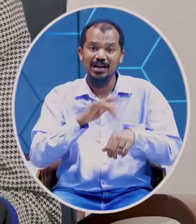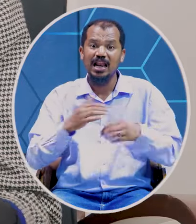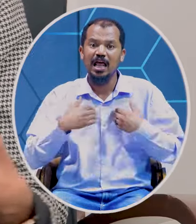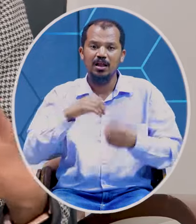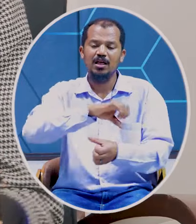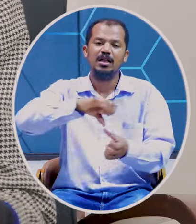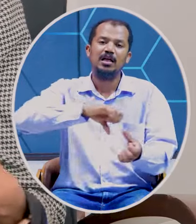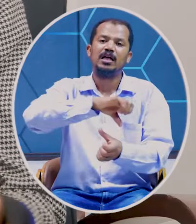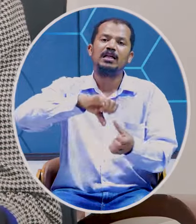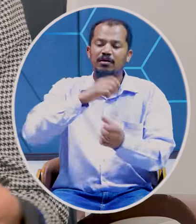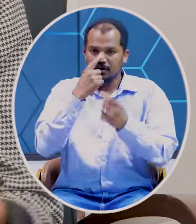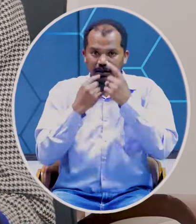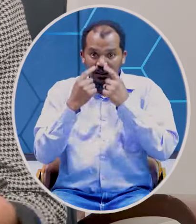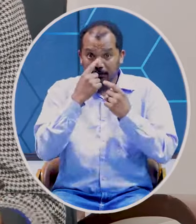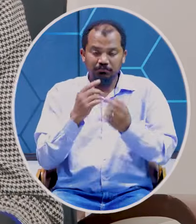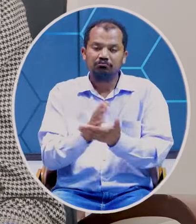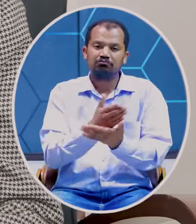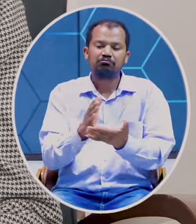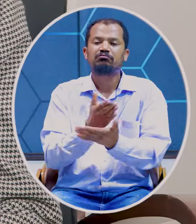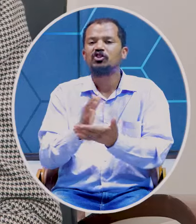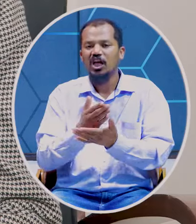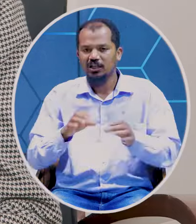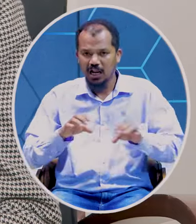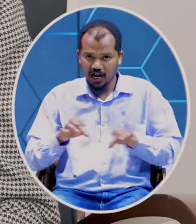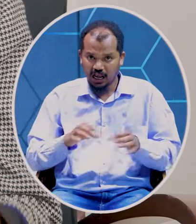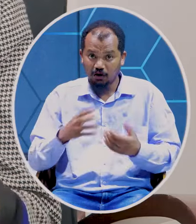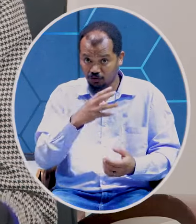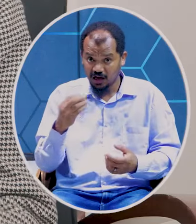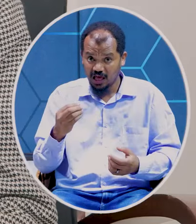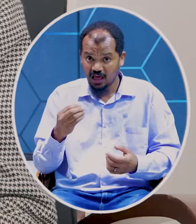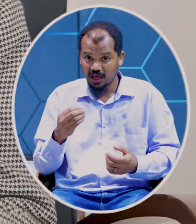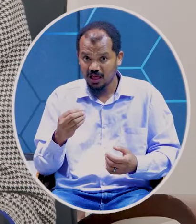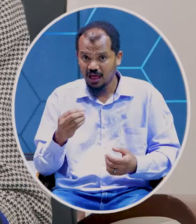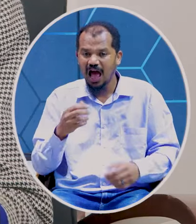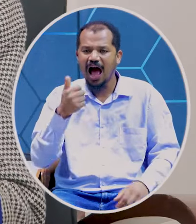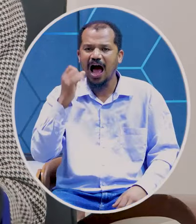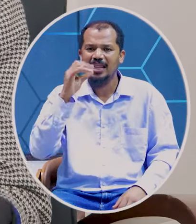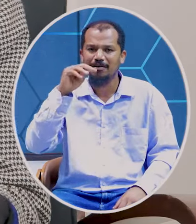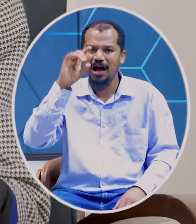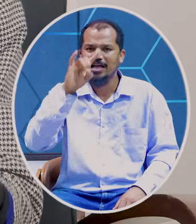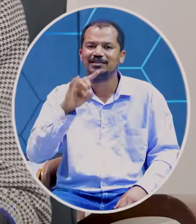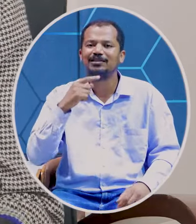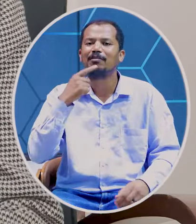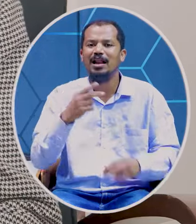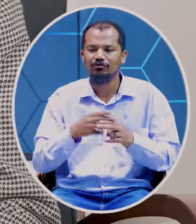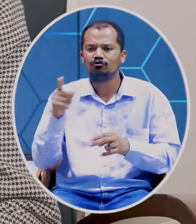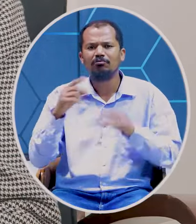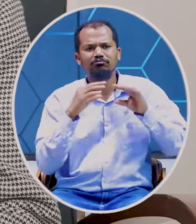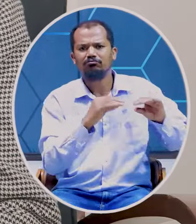በህክምና ላይ ያሉ ግን እርስ በርስ ኤክስፒሪየንሳቸውን ሼር ይደራረጋሉ እና አልማስ ትባላለች እሷ ደግሞ